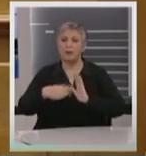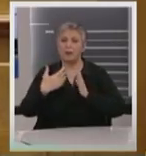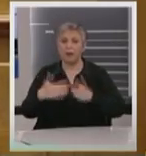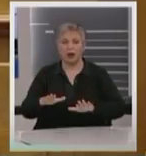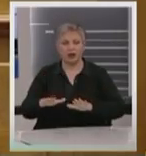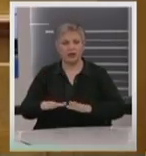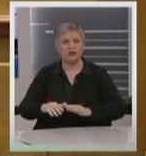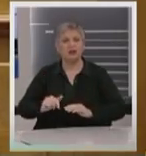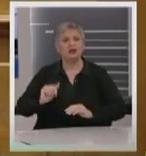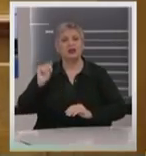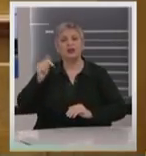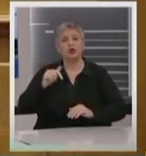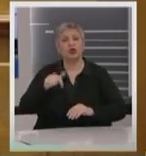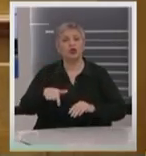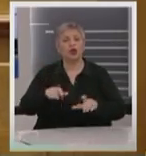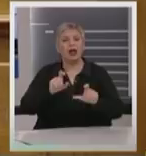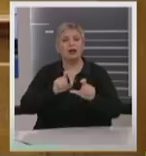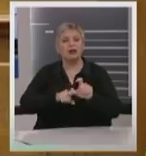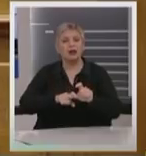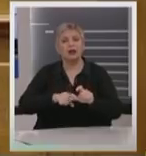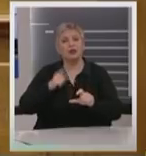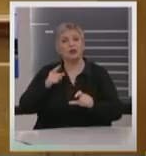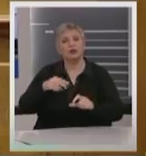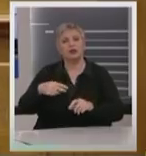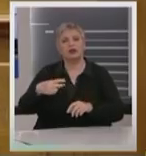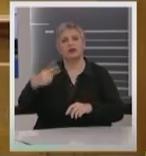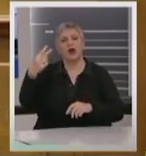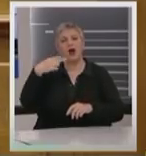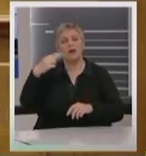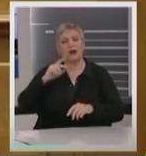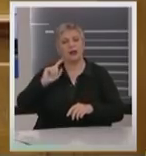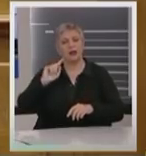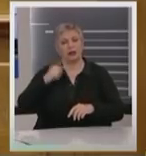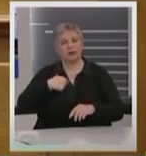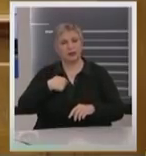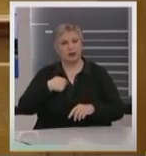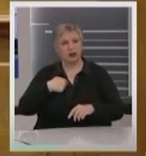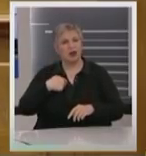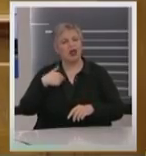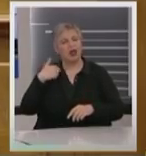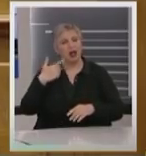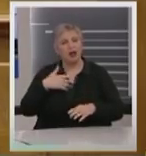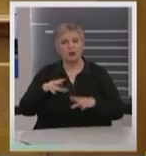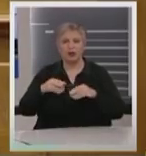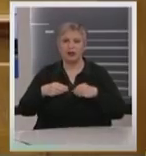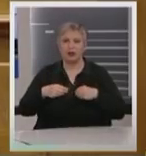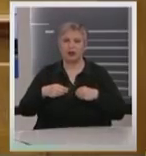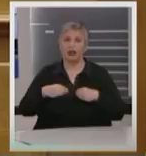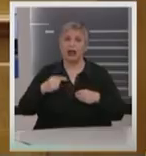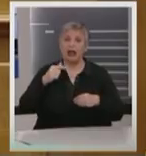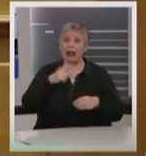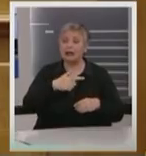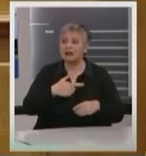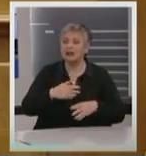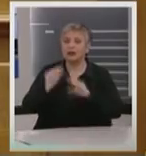σήμερα αναγκάζεστε με το ζόρι να τις στηρίξετε. Αλλά εσείς επενδύσεις στην Ελλάδα δεν μπορείτε να φέρετε. Από ειδοληψία,